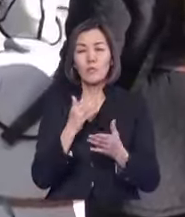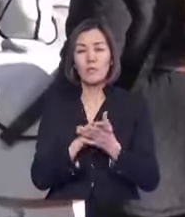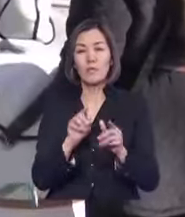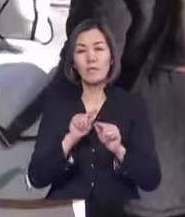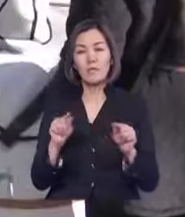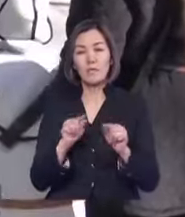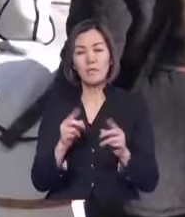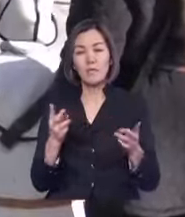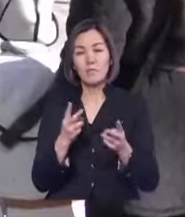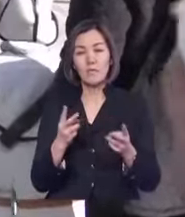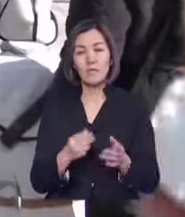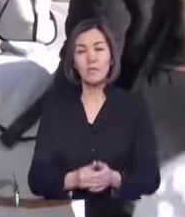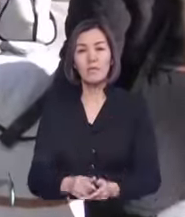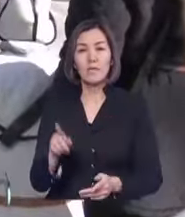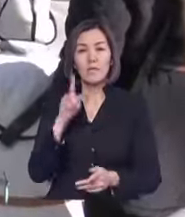насихат бір шетінен